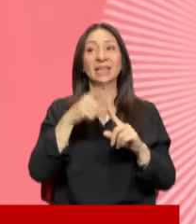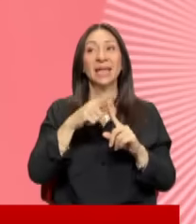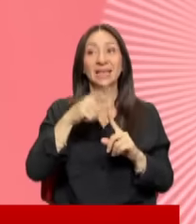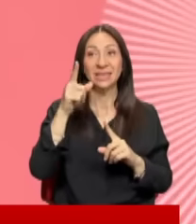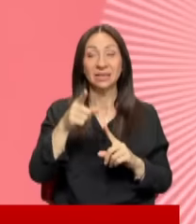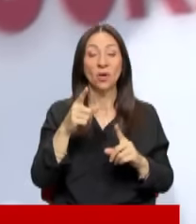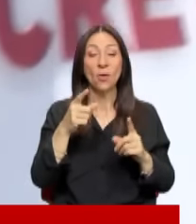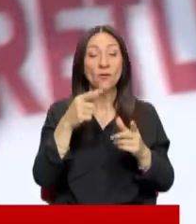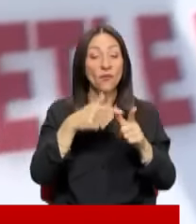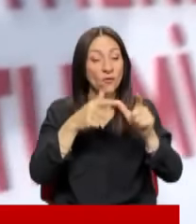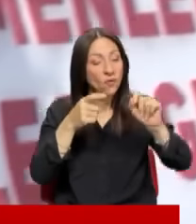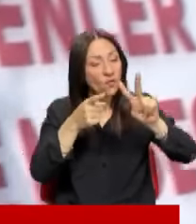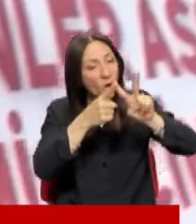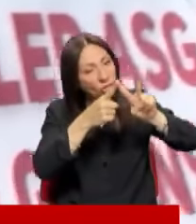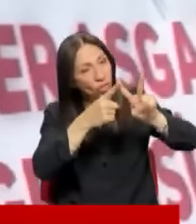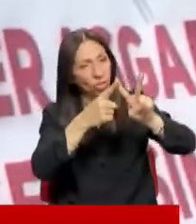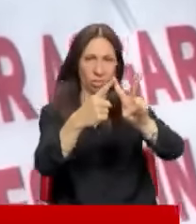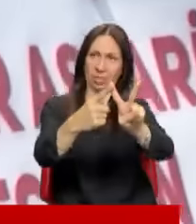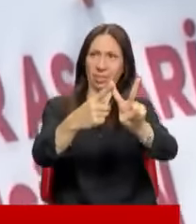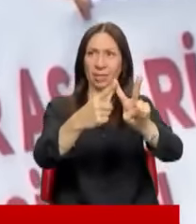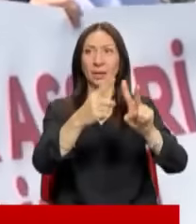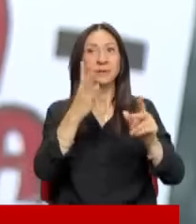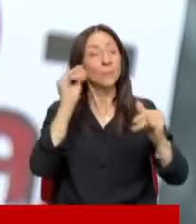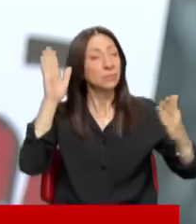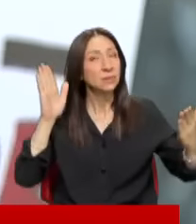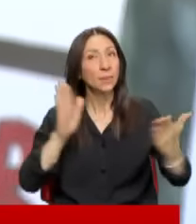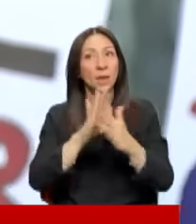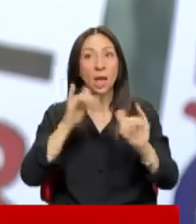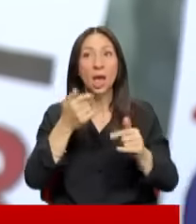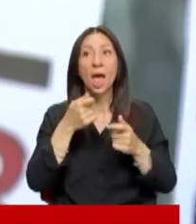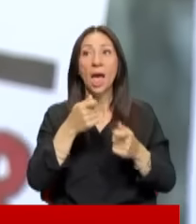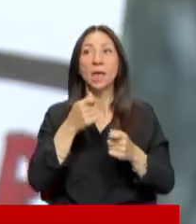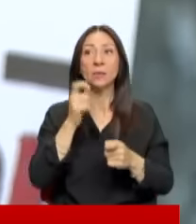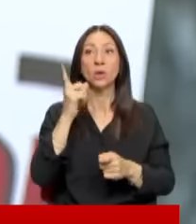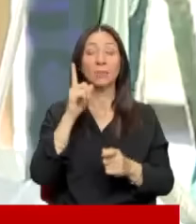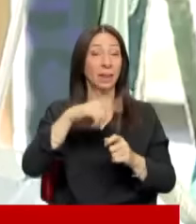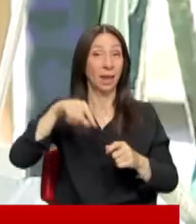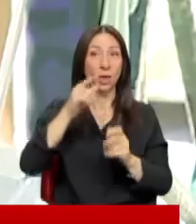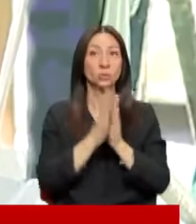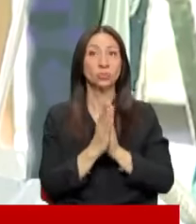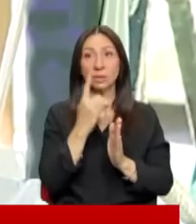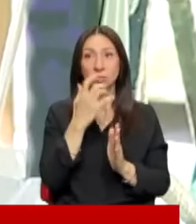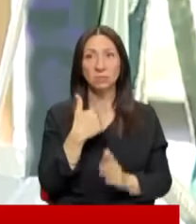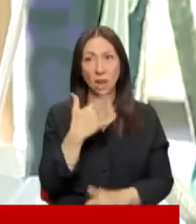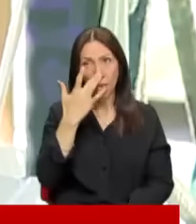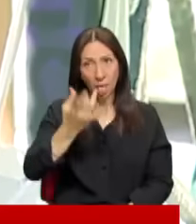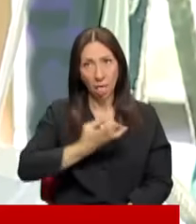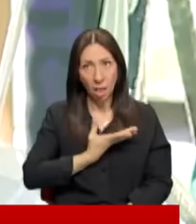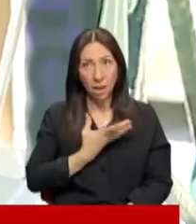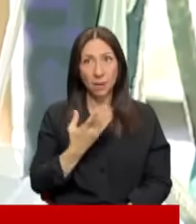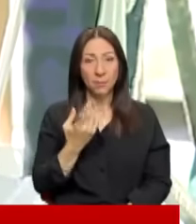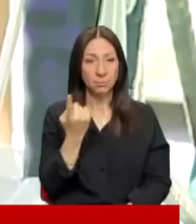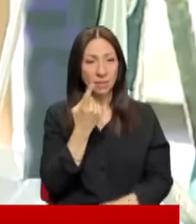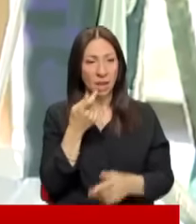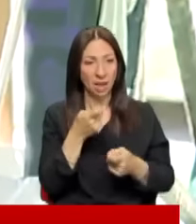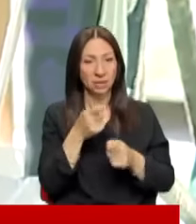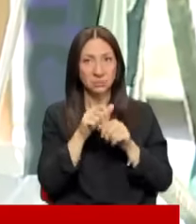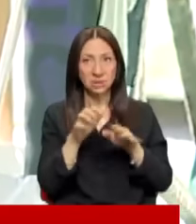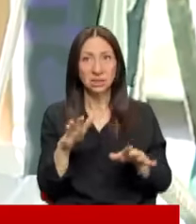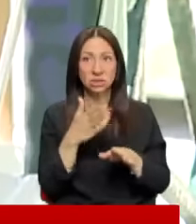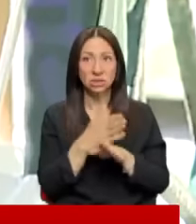Tekin fonlama ifadesiyle de yine tepkileri üzerine çekti. Eğitimciler özür bekliyor. Bizi yok sayan bir eğitim